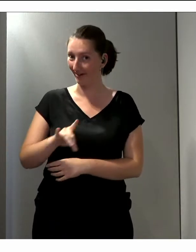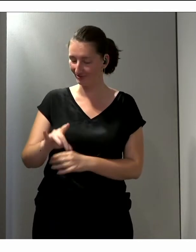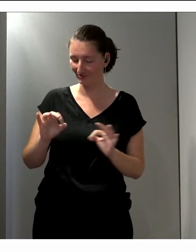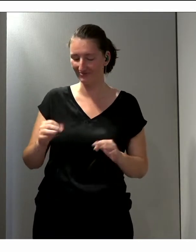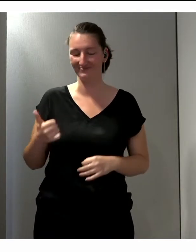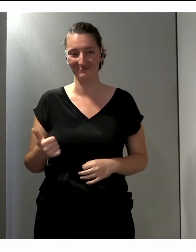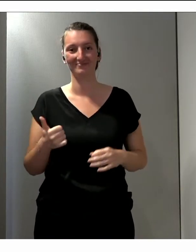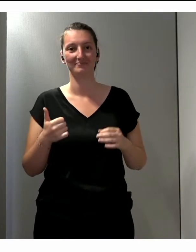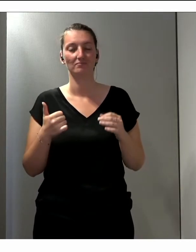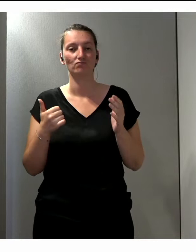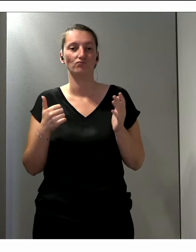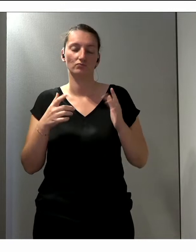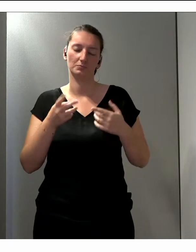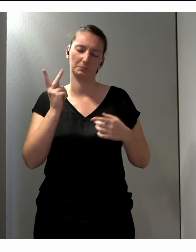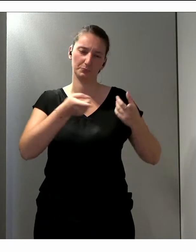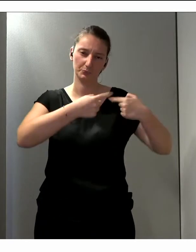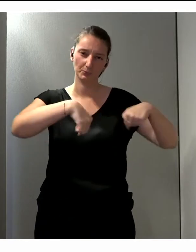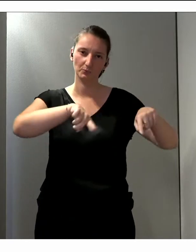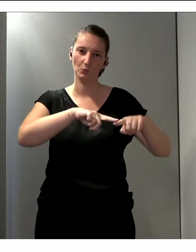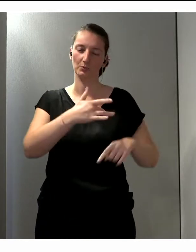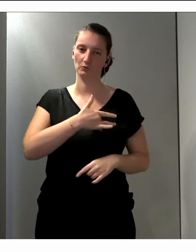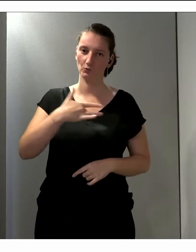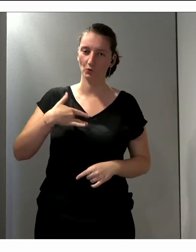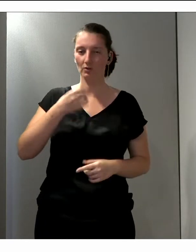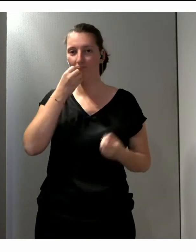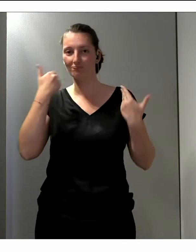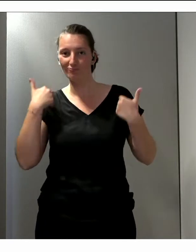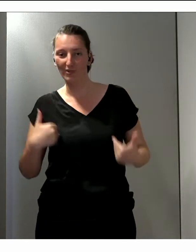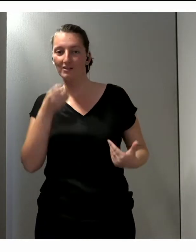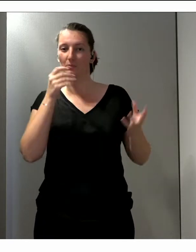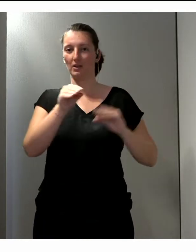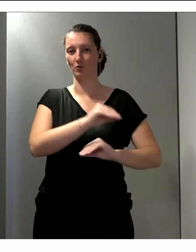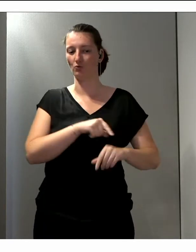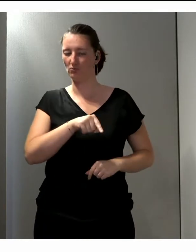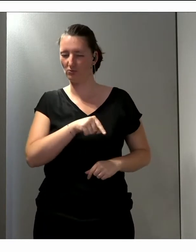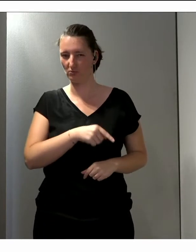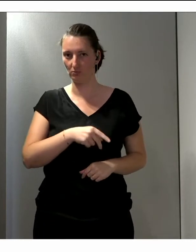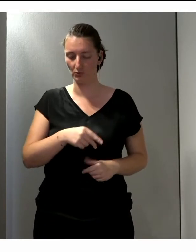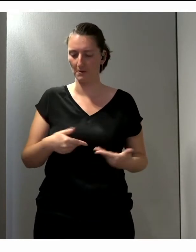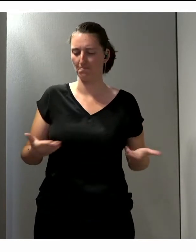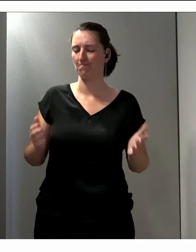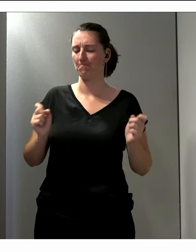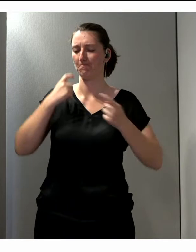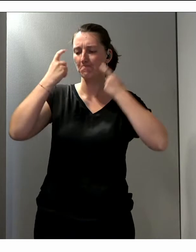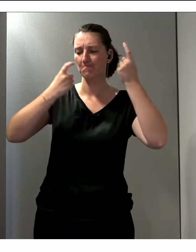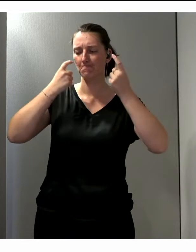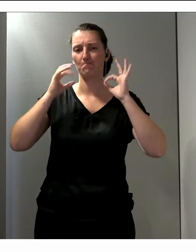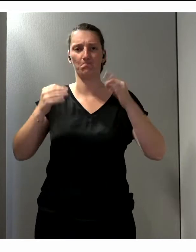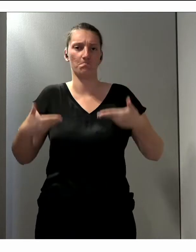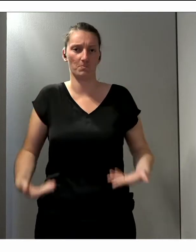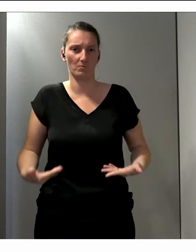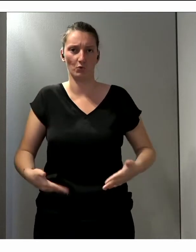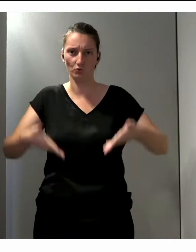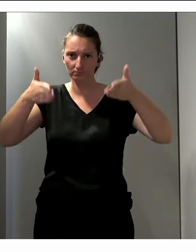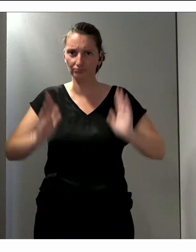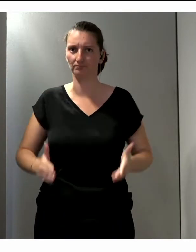CNCPH, en particulier la commission santé, bien-être et bien-traitance, a décidé aujourd'hui de parler